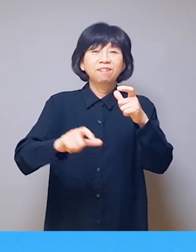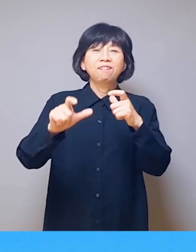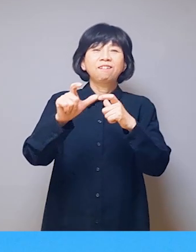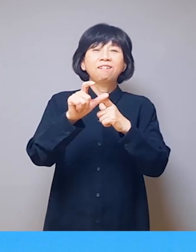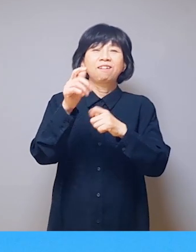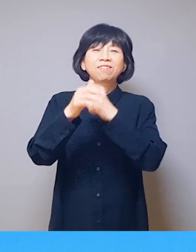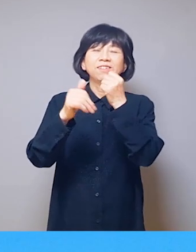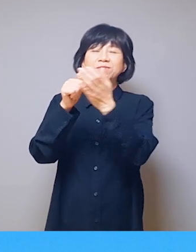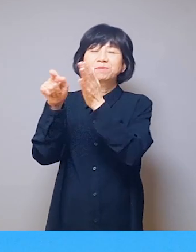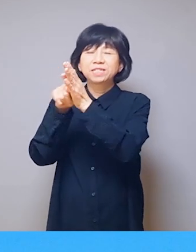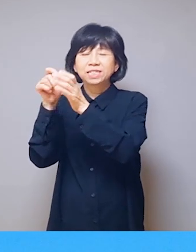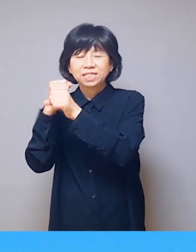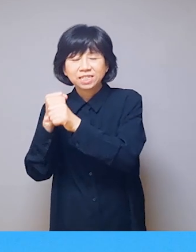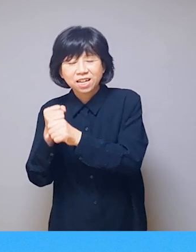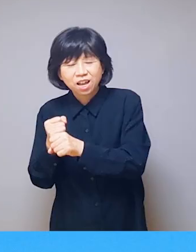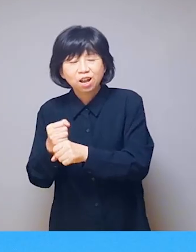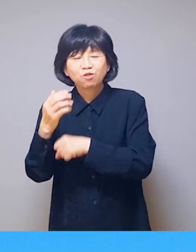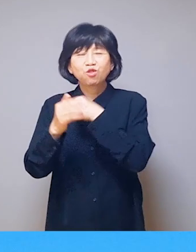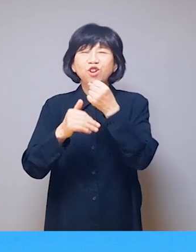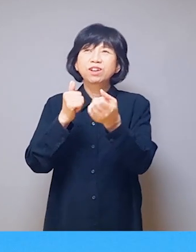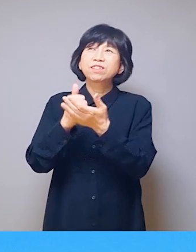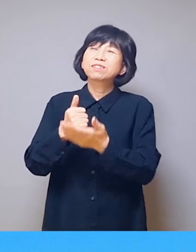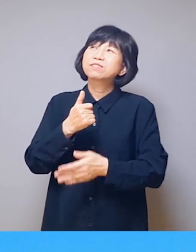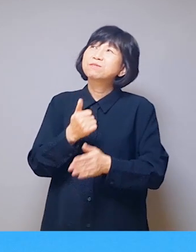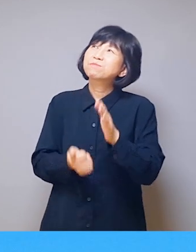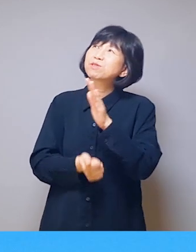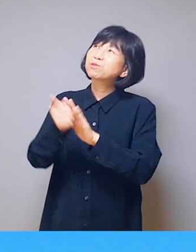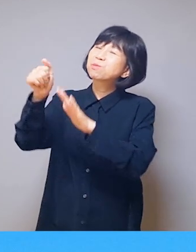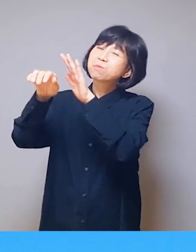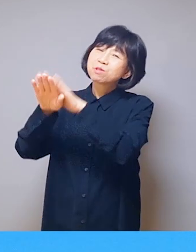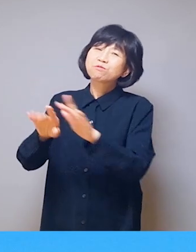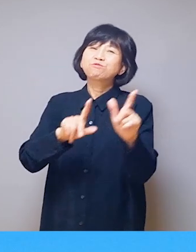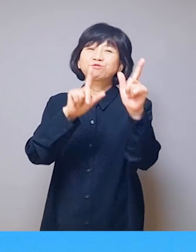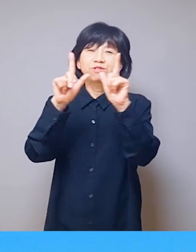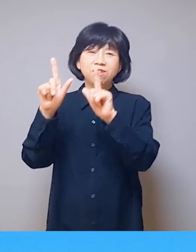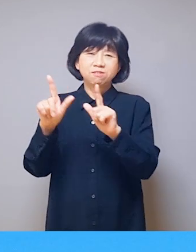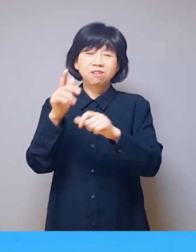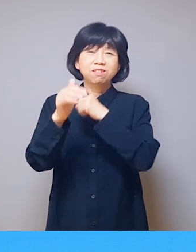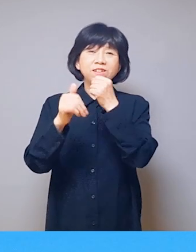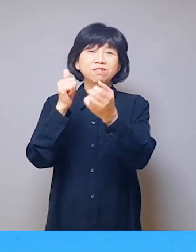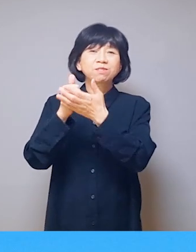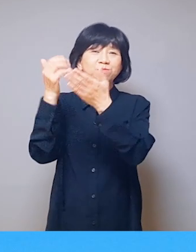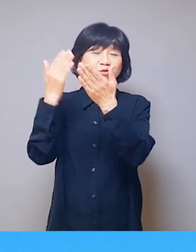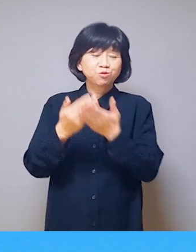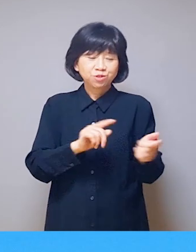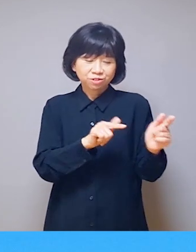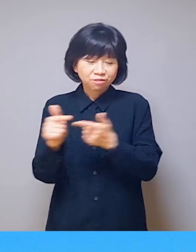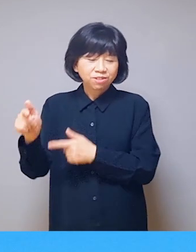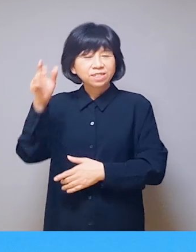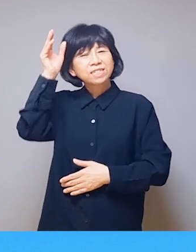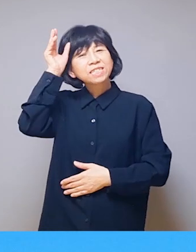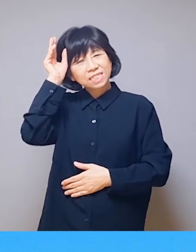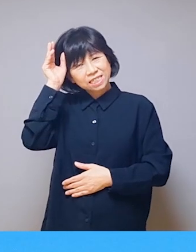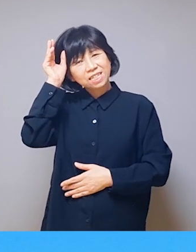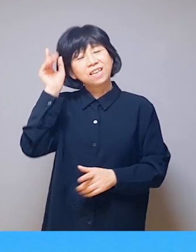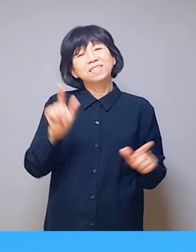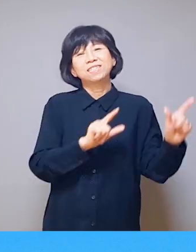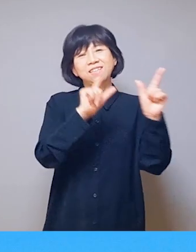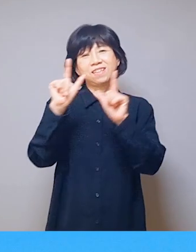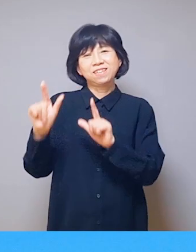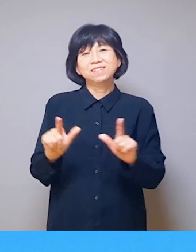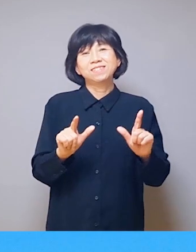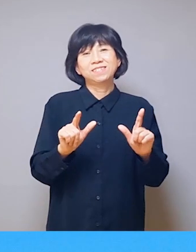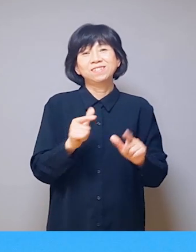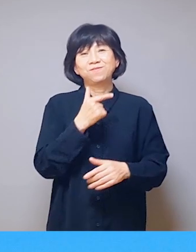더 하나님을 의지하고 하나님께 소망을 두고 살아가실 수 있는, 그래서 하나님이 주신 것들을 기대하며 살 수 있는 우리 모두가 되실